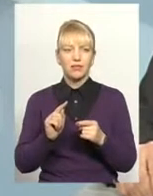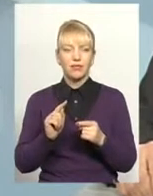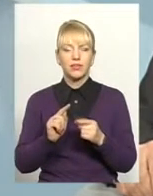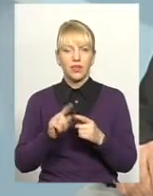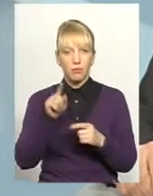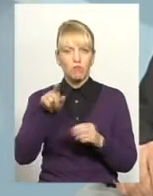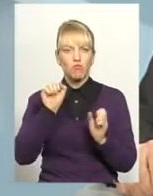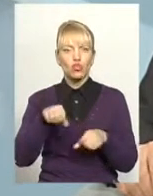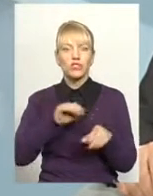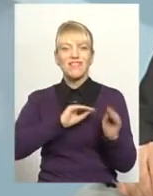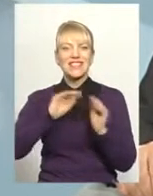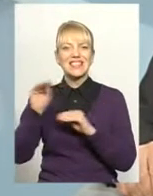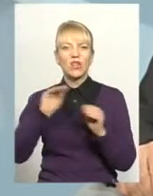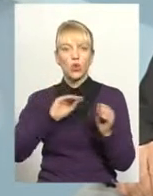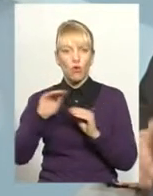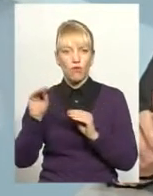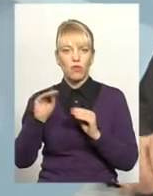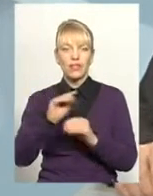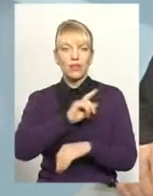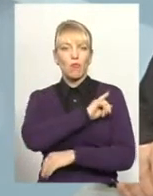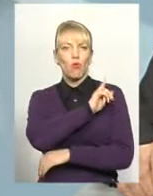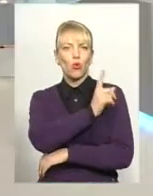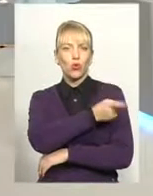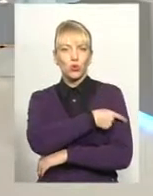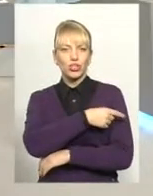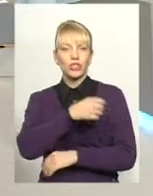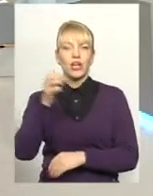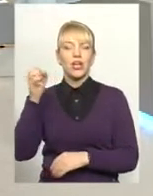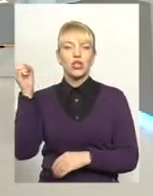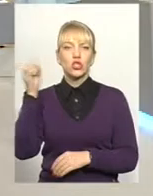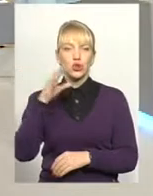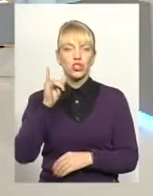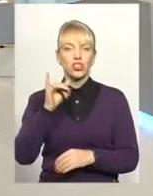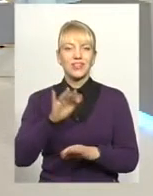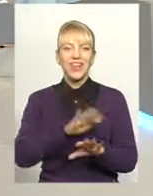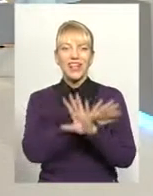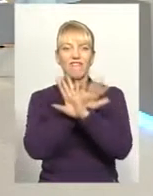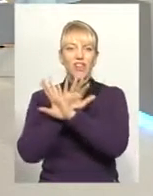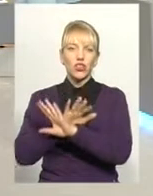потужні сонячні вітрові електростанції. Але в нас вже є приклади,